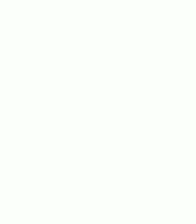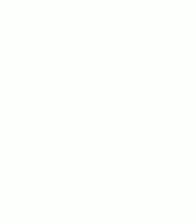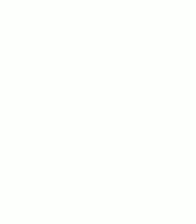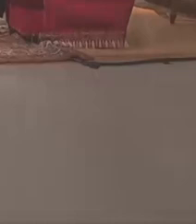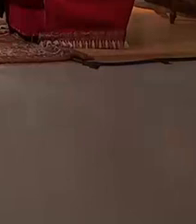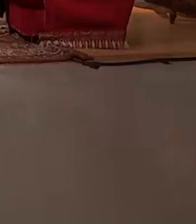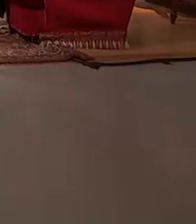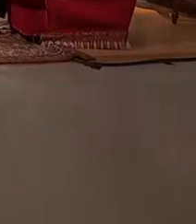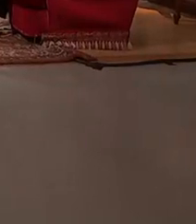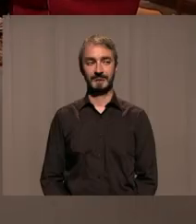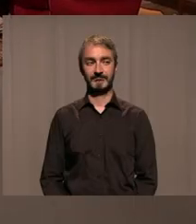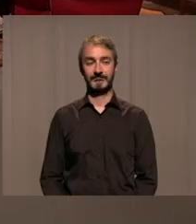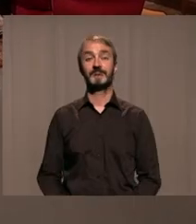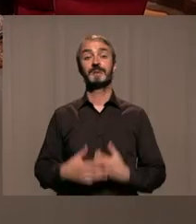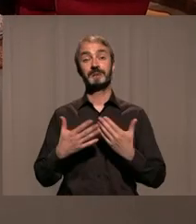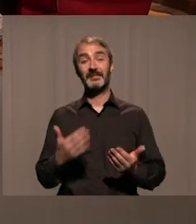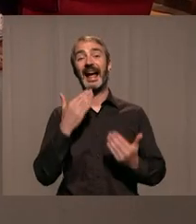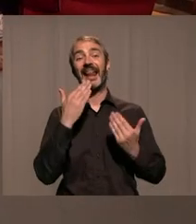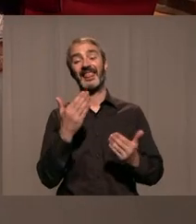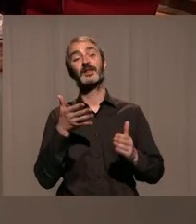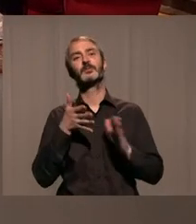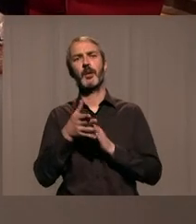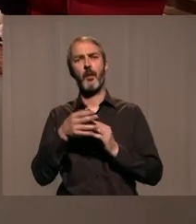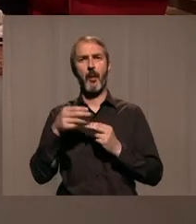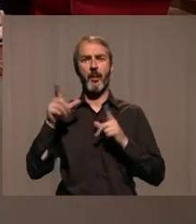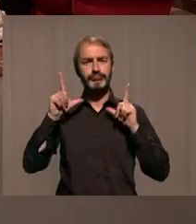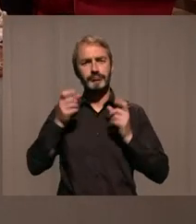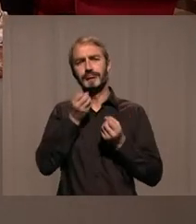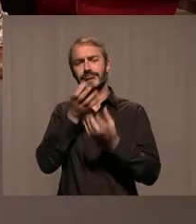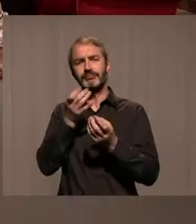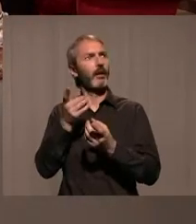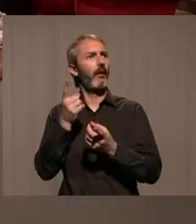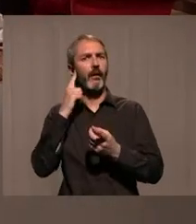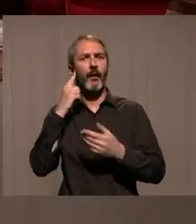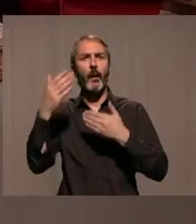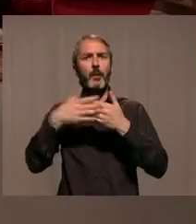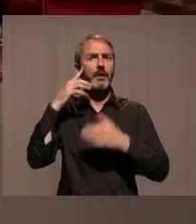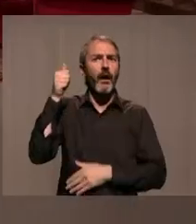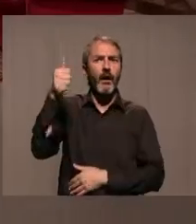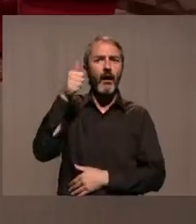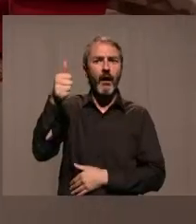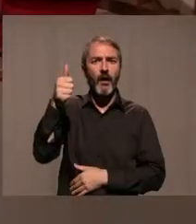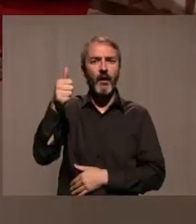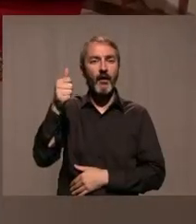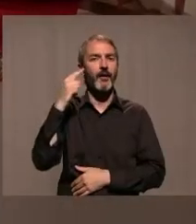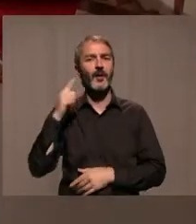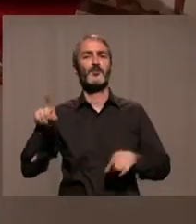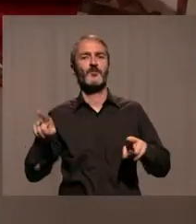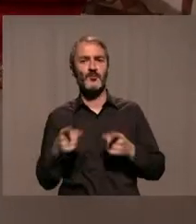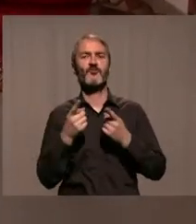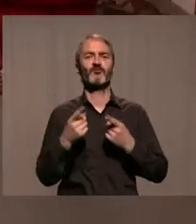Doncs gràcies per aquests missatges. Moltíssimes gràcies a tots. Quina... Ep. Sona el timbre. Som-hi.